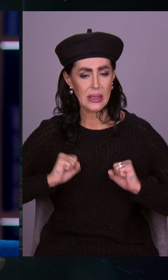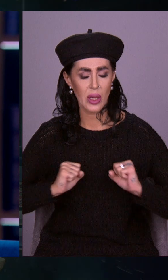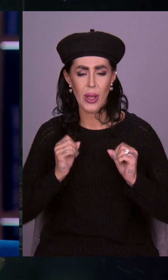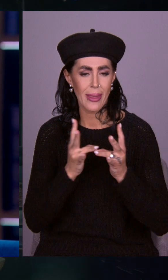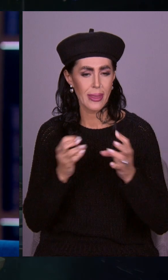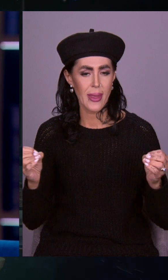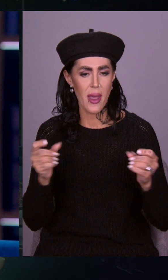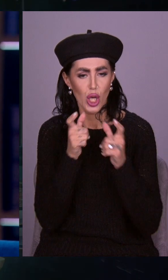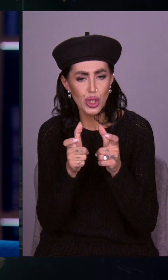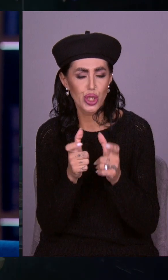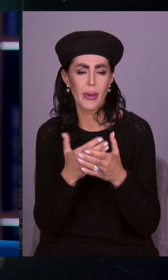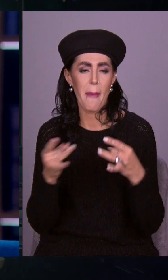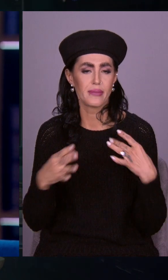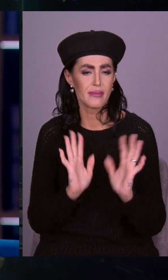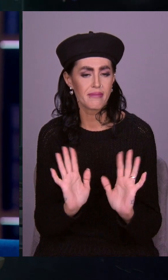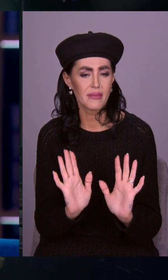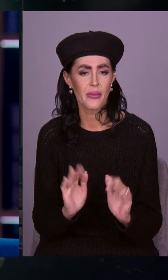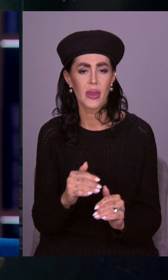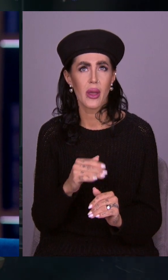щоб я там на них... Скільки років їм?